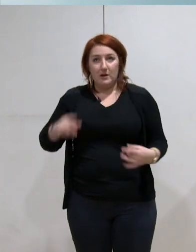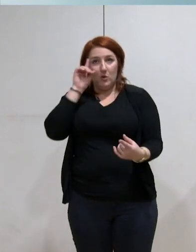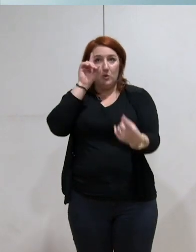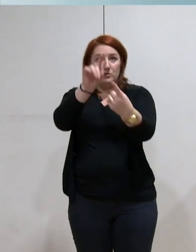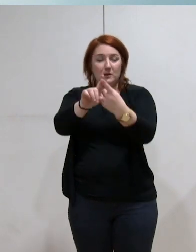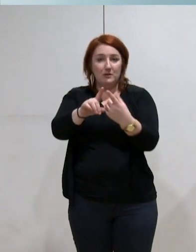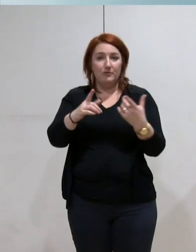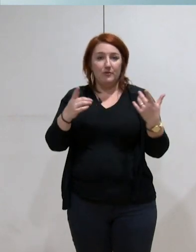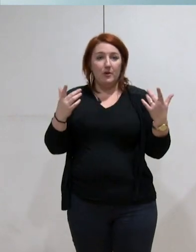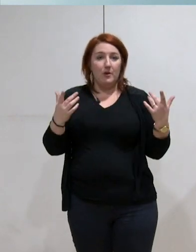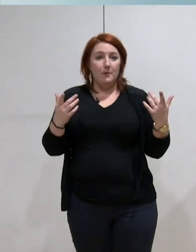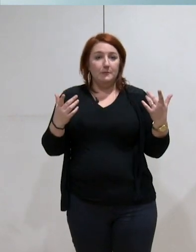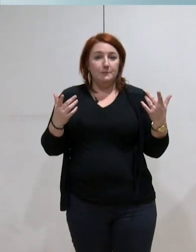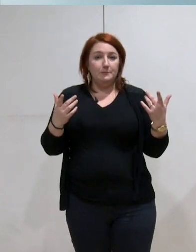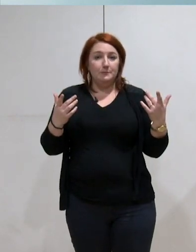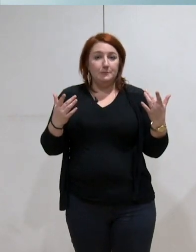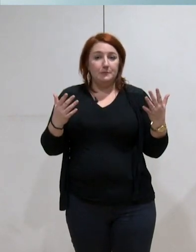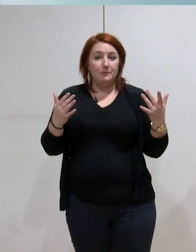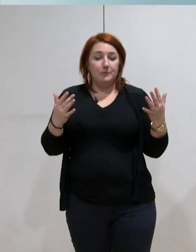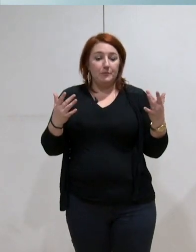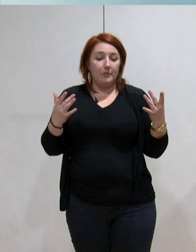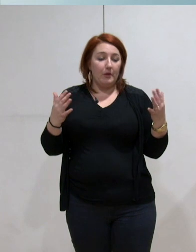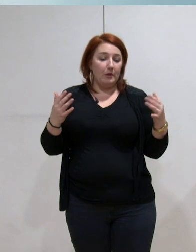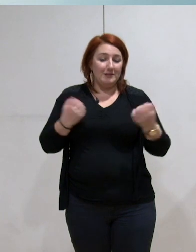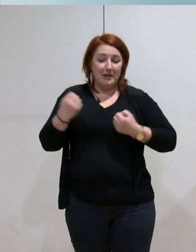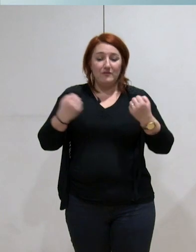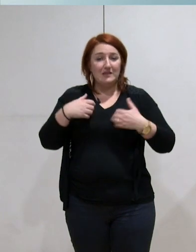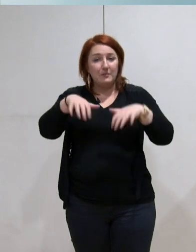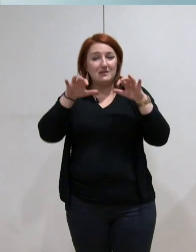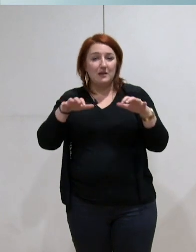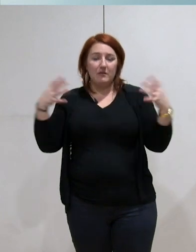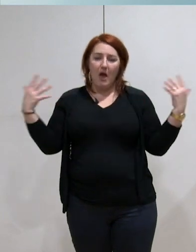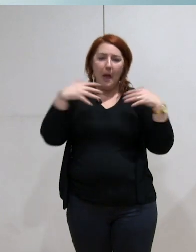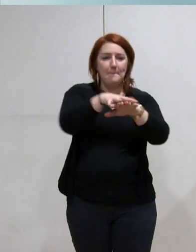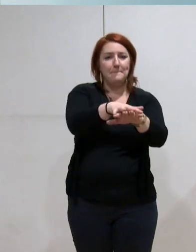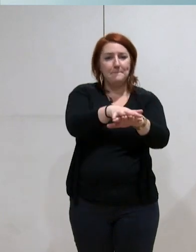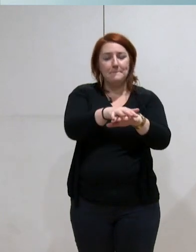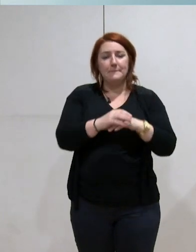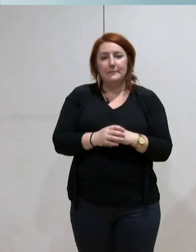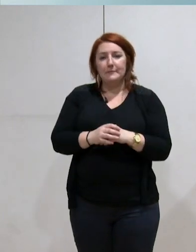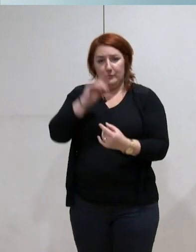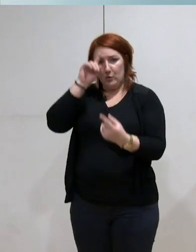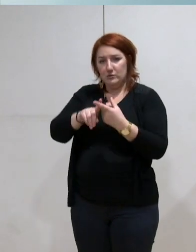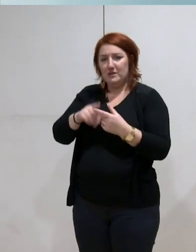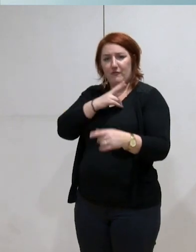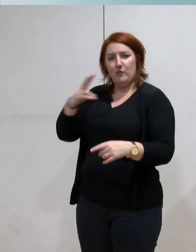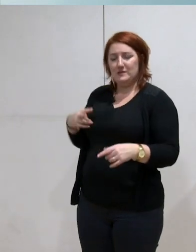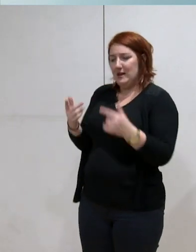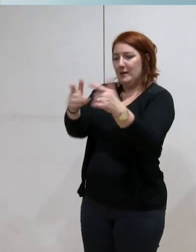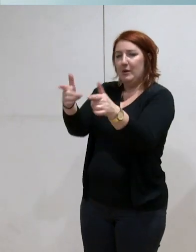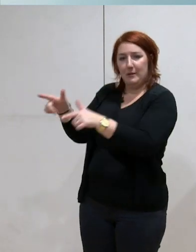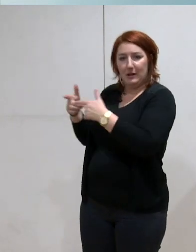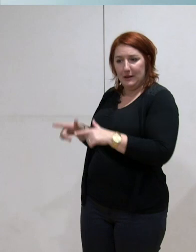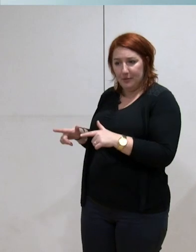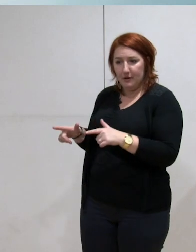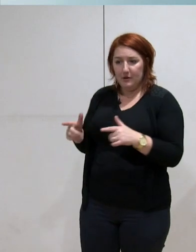à rassembler des services administratifs libérer du foncier les rassembler